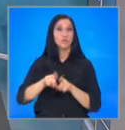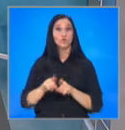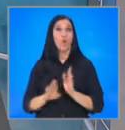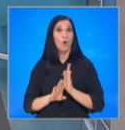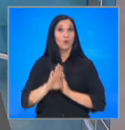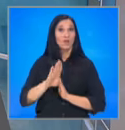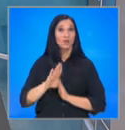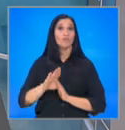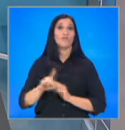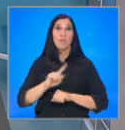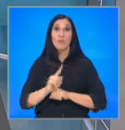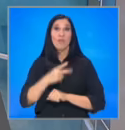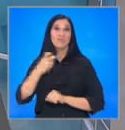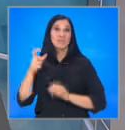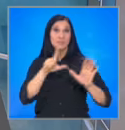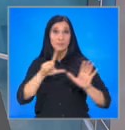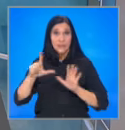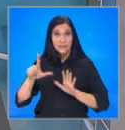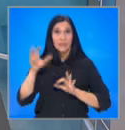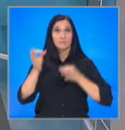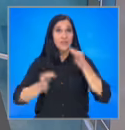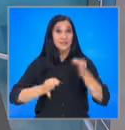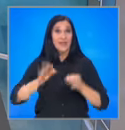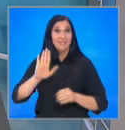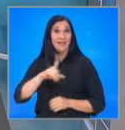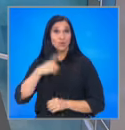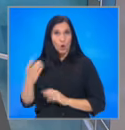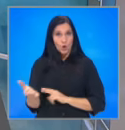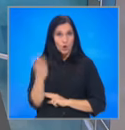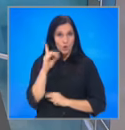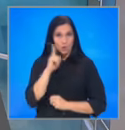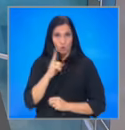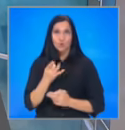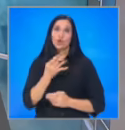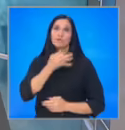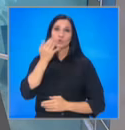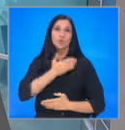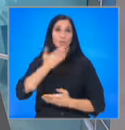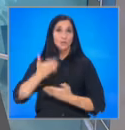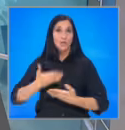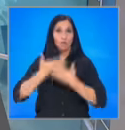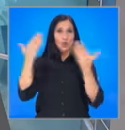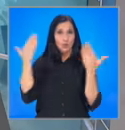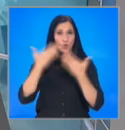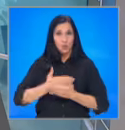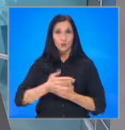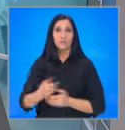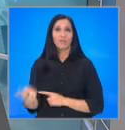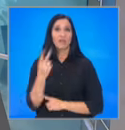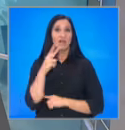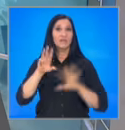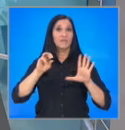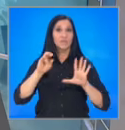вече 277 заразени на 100 000 души. Новите случаи за последното денонощие са